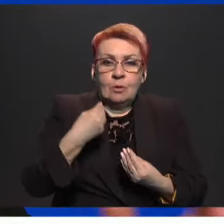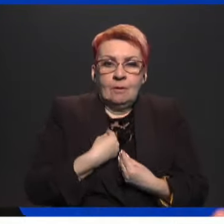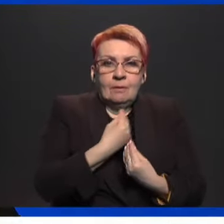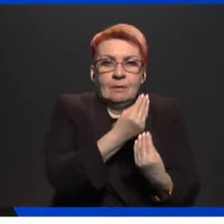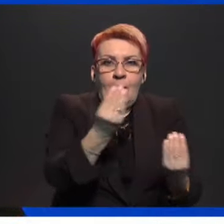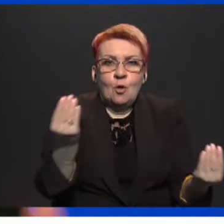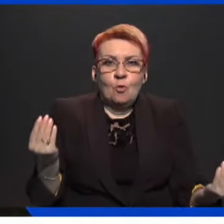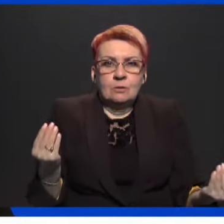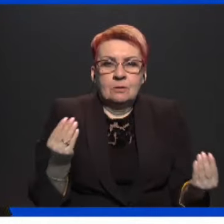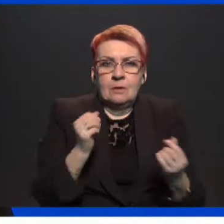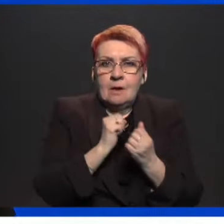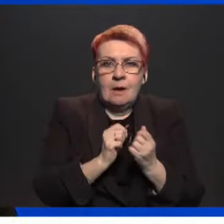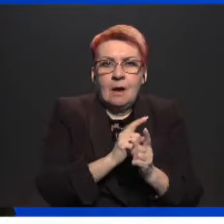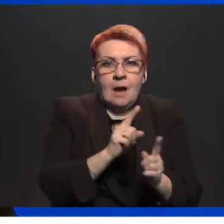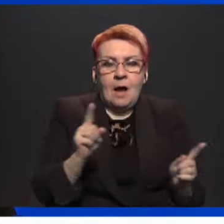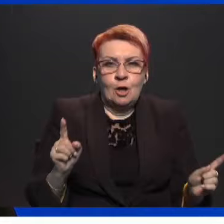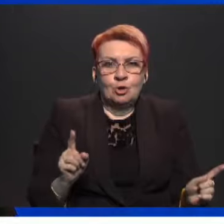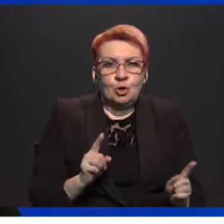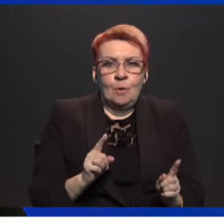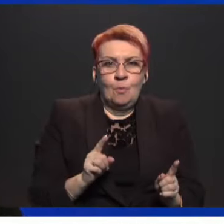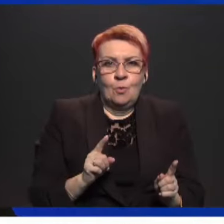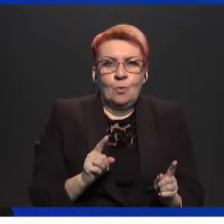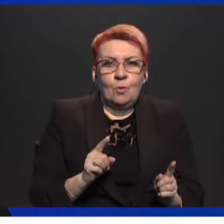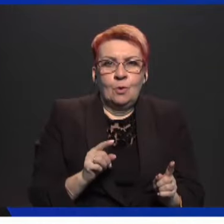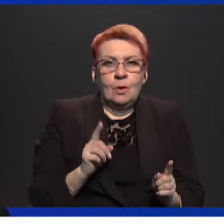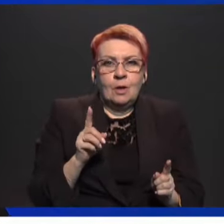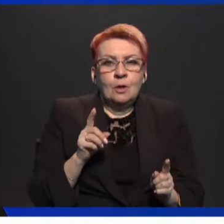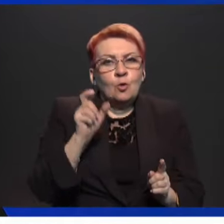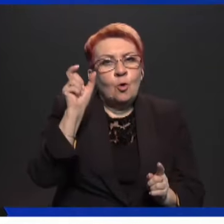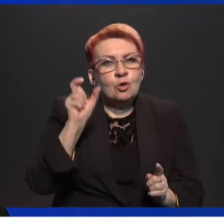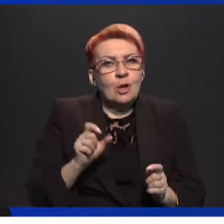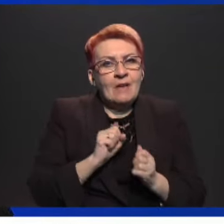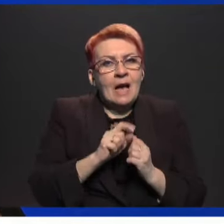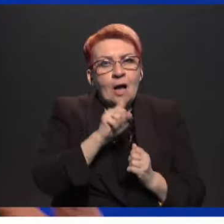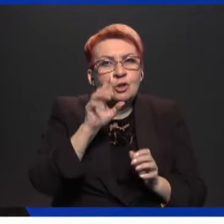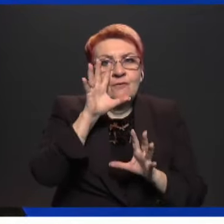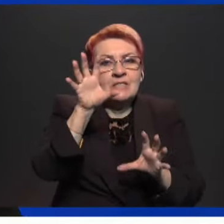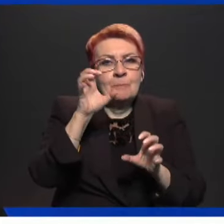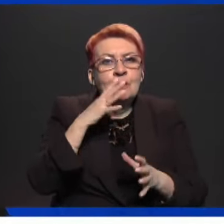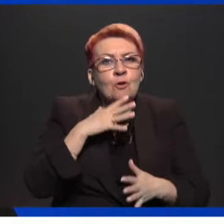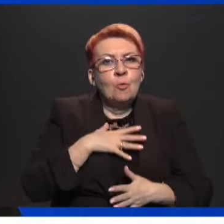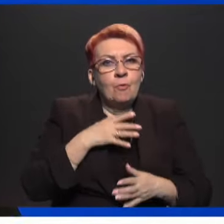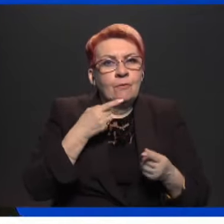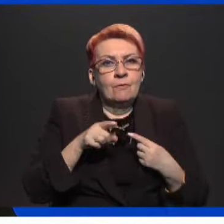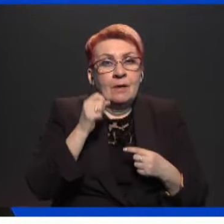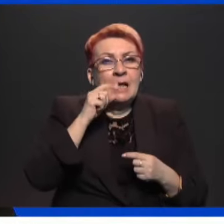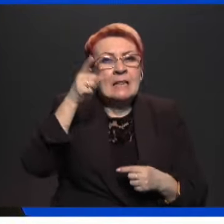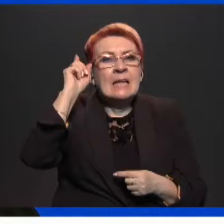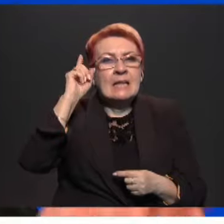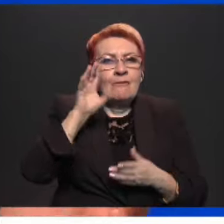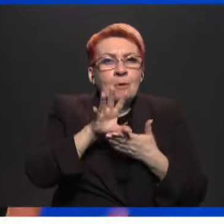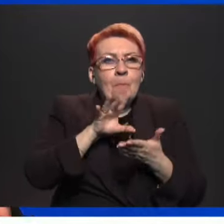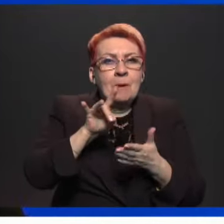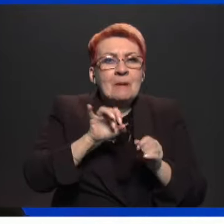без различия, но по-разному человек воспринимает эту любовь. как у древний пример святых,